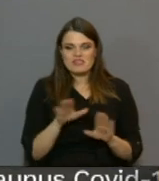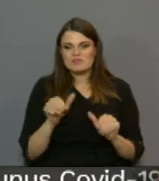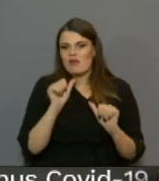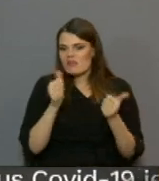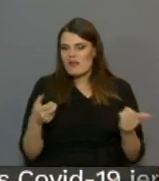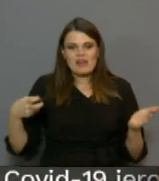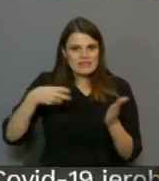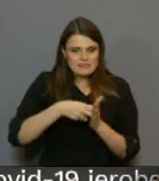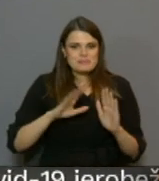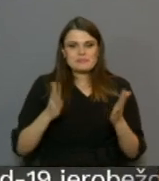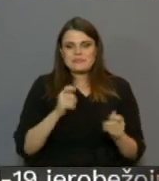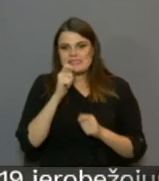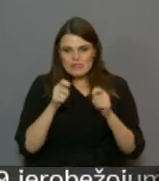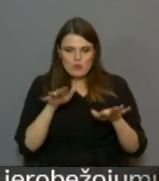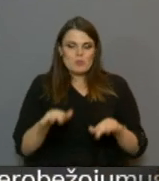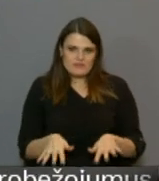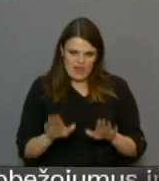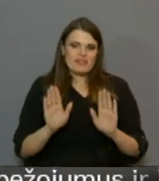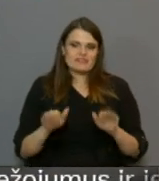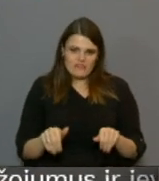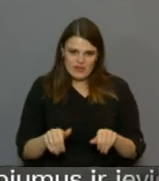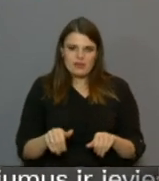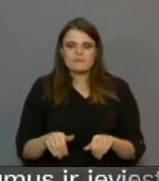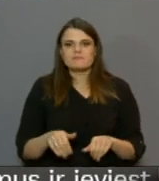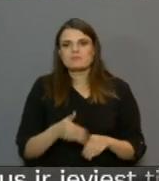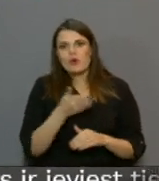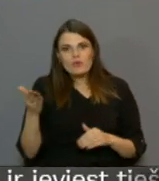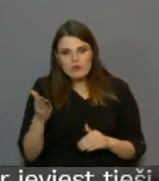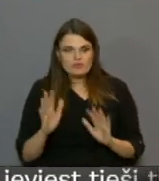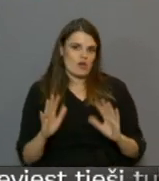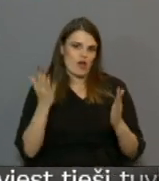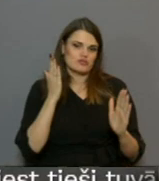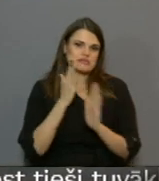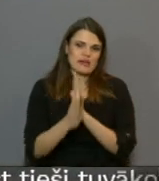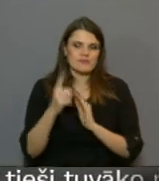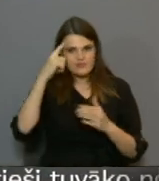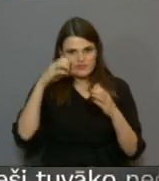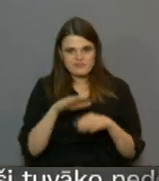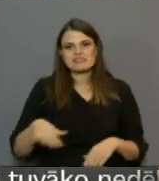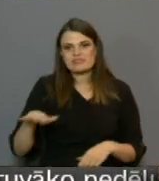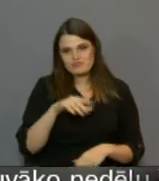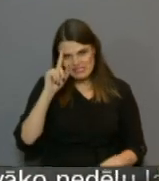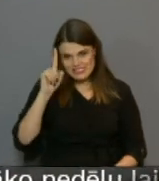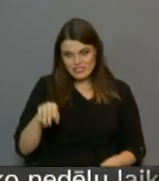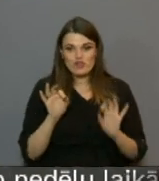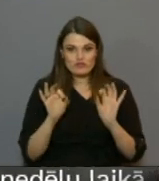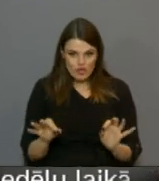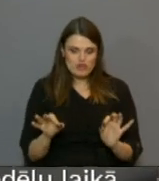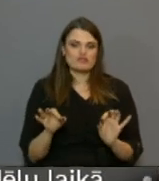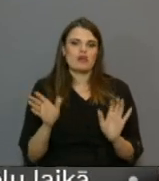reģistrēt, taču ziedot šeit uz vietas varēs. Ja jums netīšām sanāk iet gar Doma laukumu, tad ziniet, Dod 5 tur tiešām